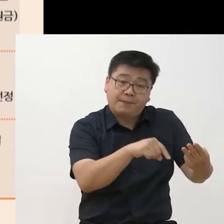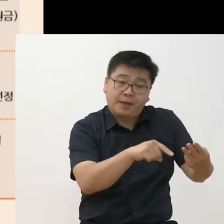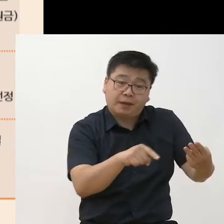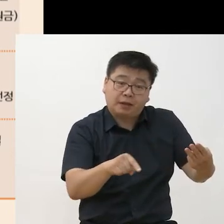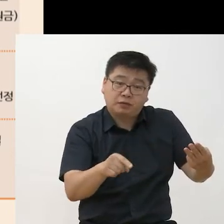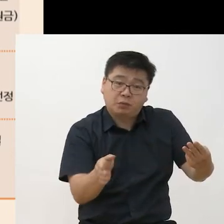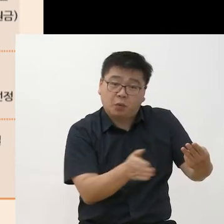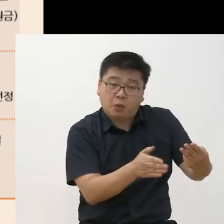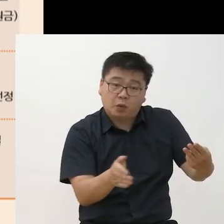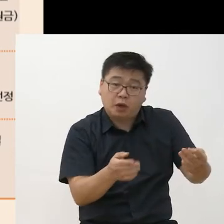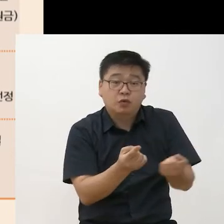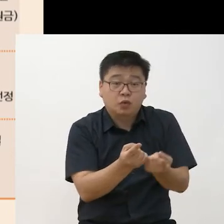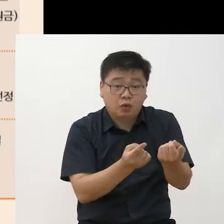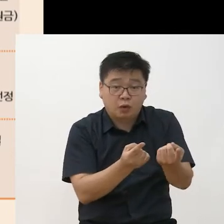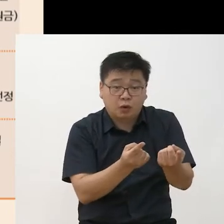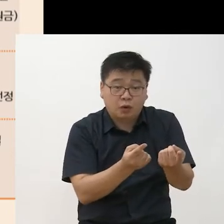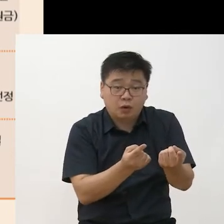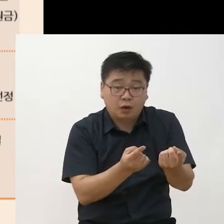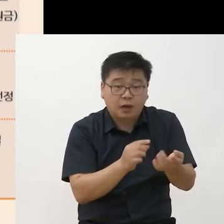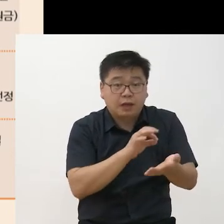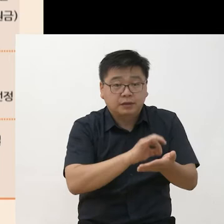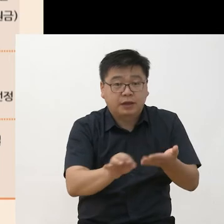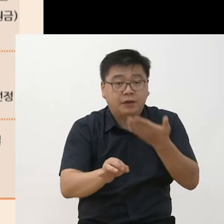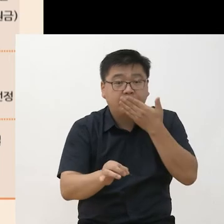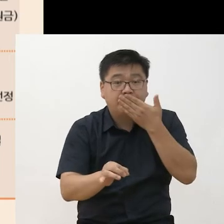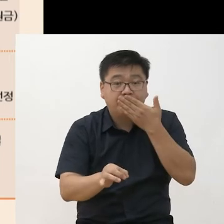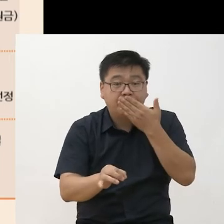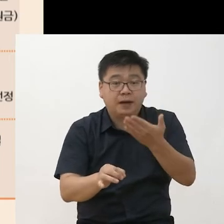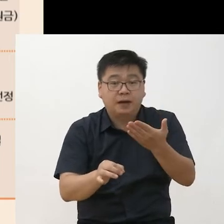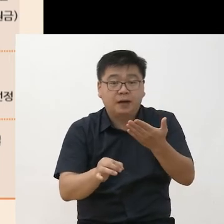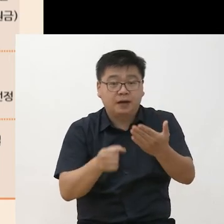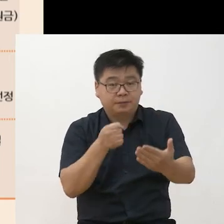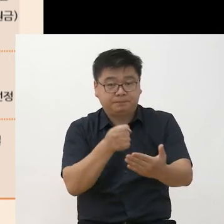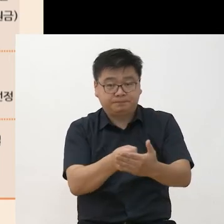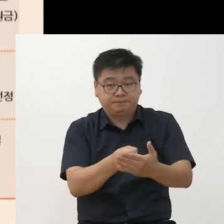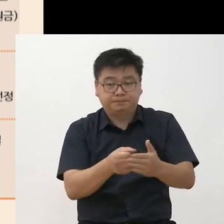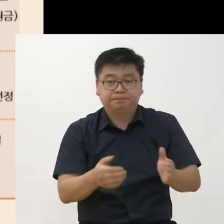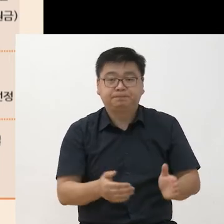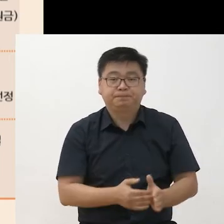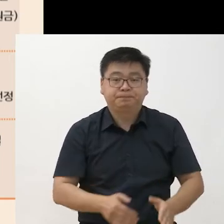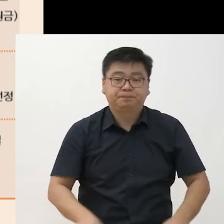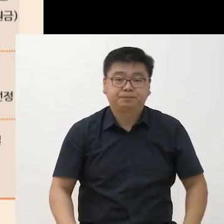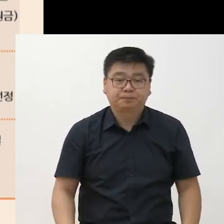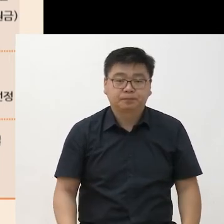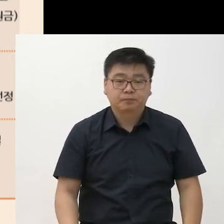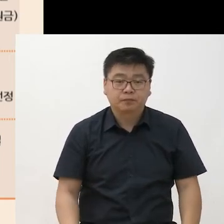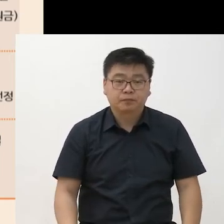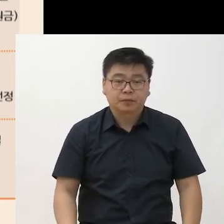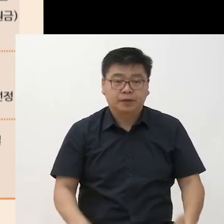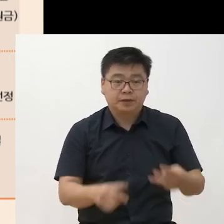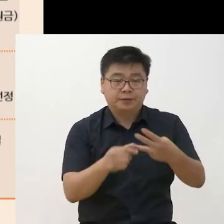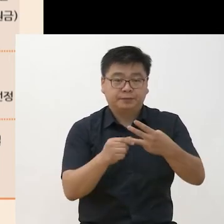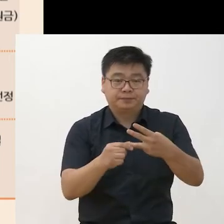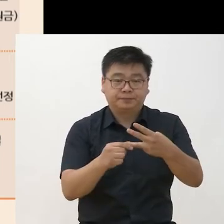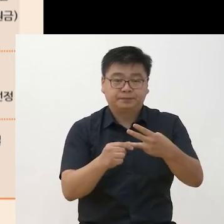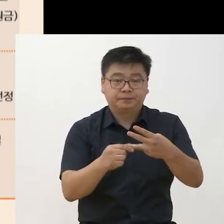실제 소요에 맞도록 탄력적으로 예산액을 책정할 계획입니다. 세